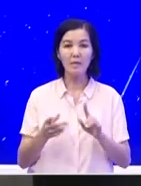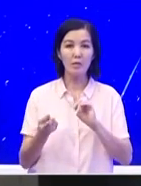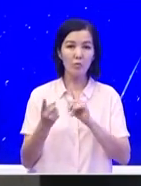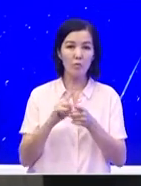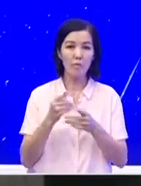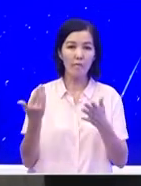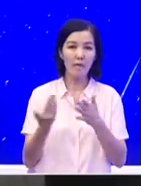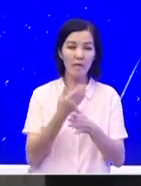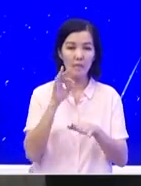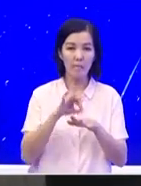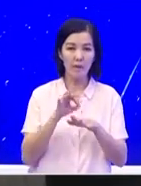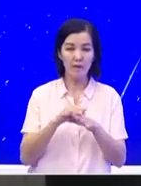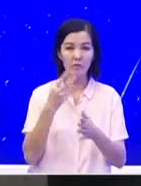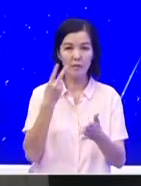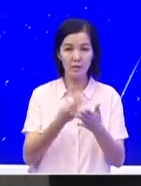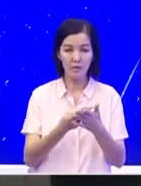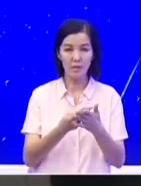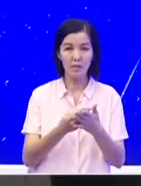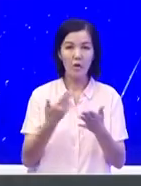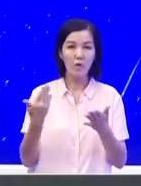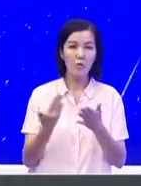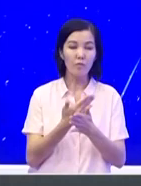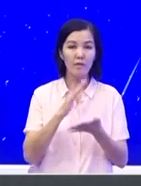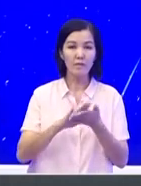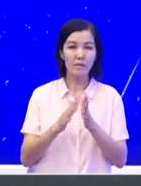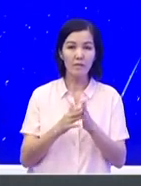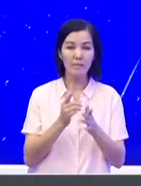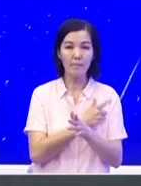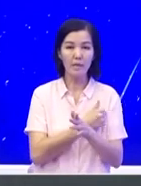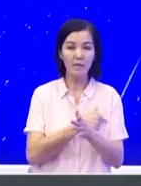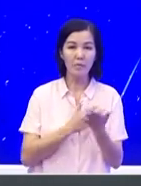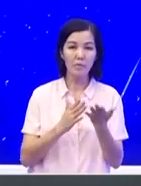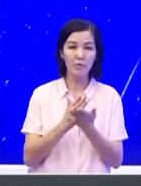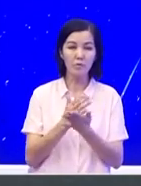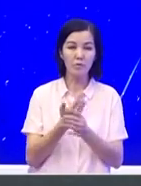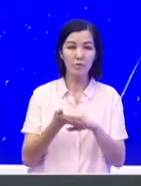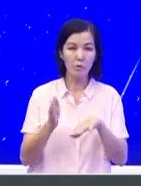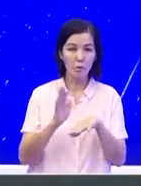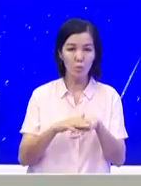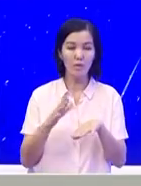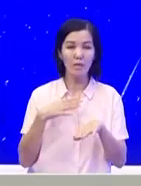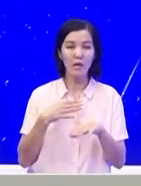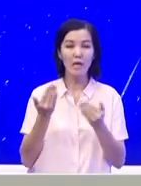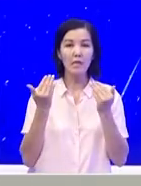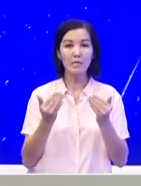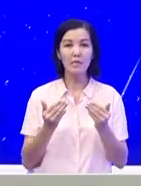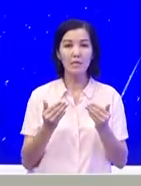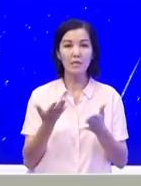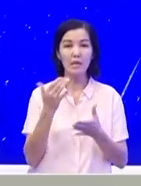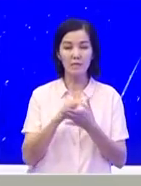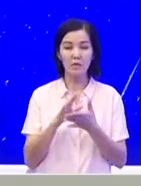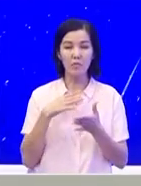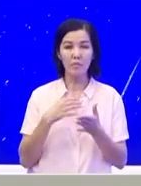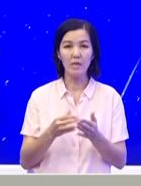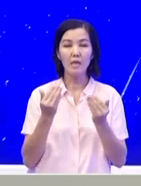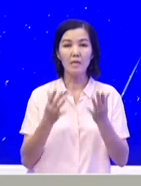новые заболевшие, поэтому весьма сложно создать условия для медработников, считают приехавшие специалисты. С ними они и ознакомились.